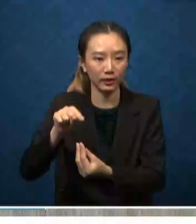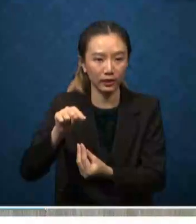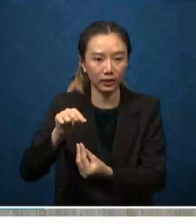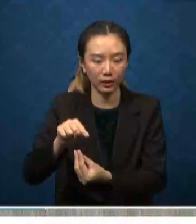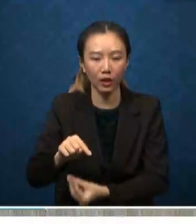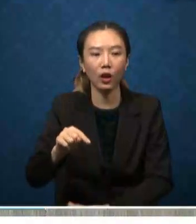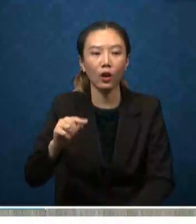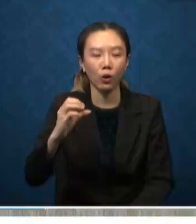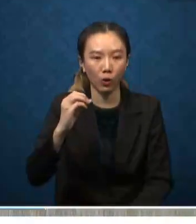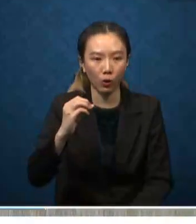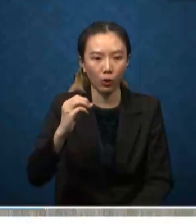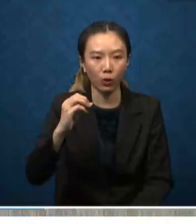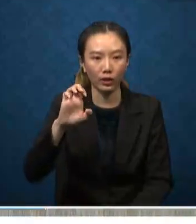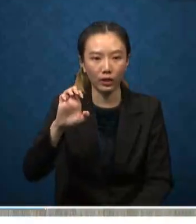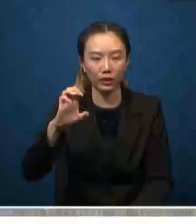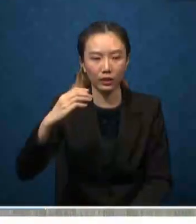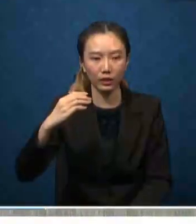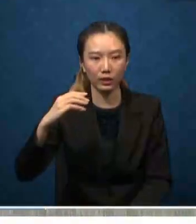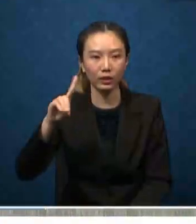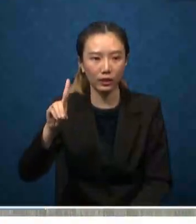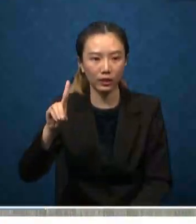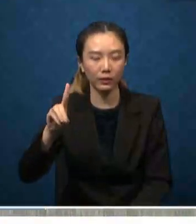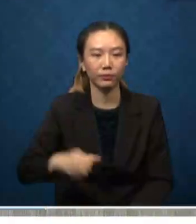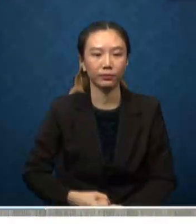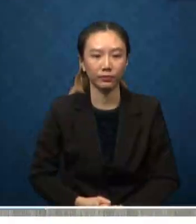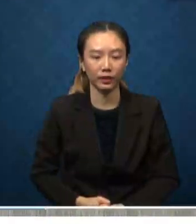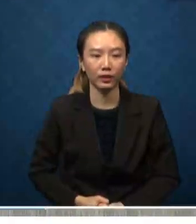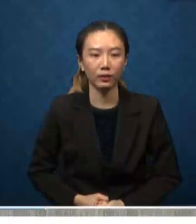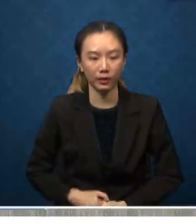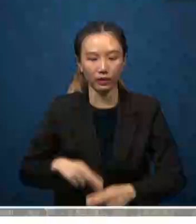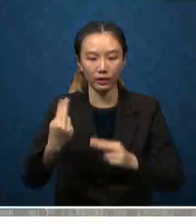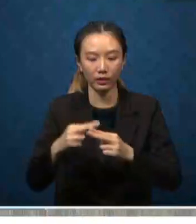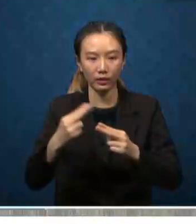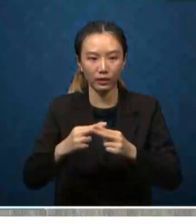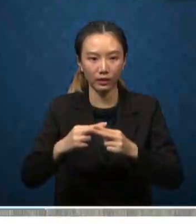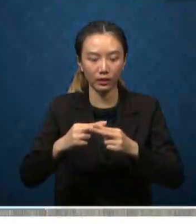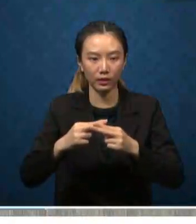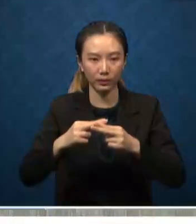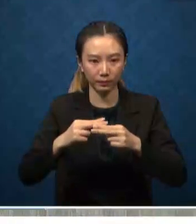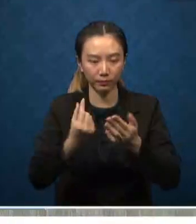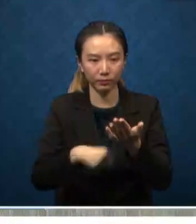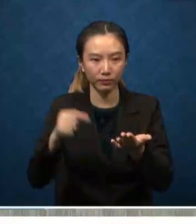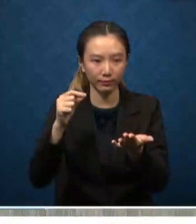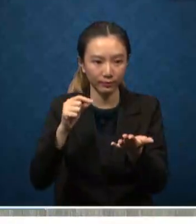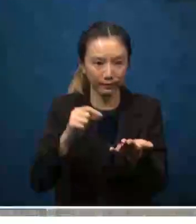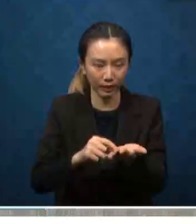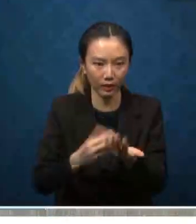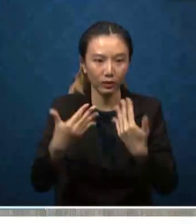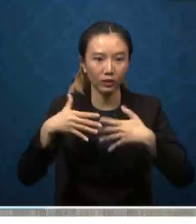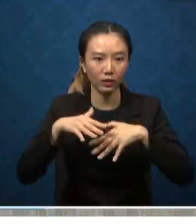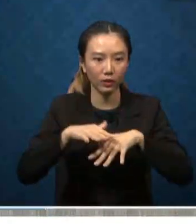OECD เพื่อแจ้งความจำนงในการลงนามเข้าเป็นภาคีความตกลงดังกล่า